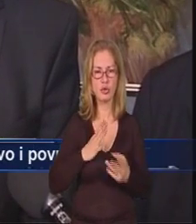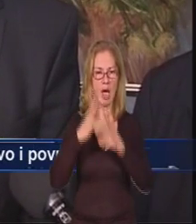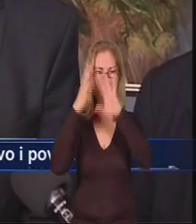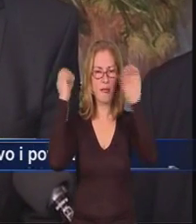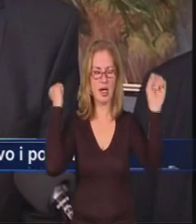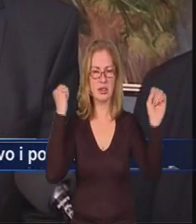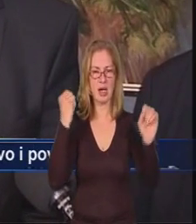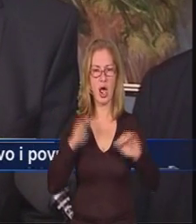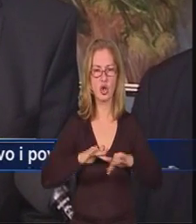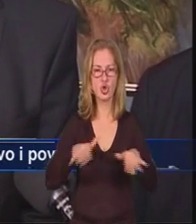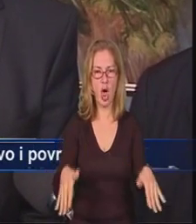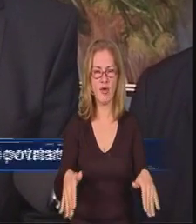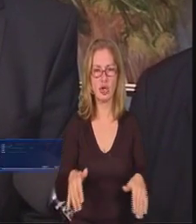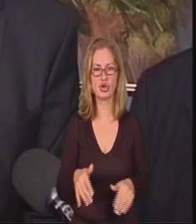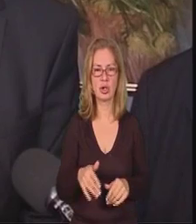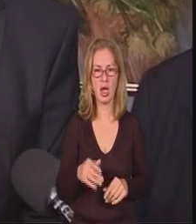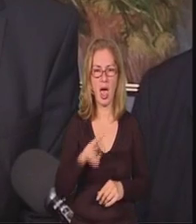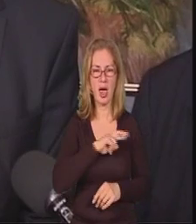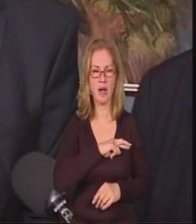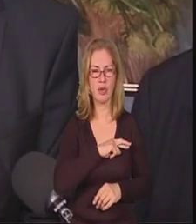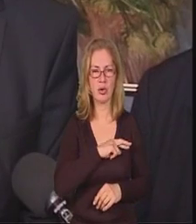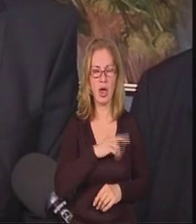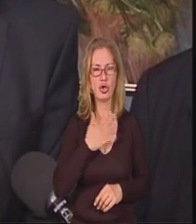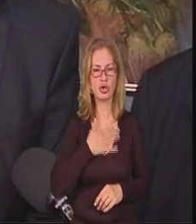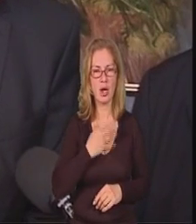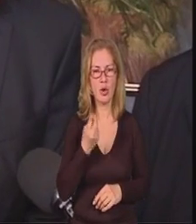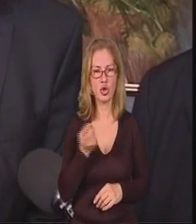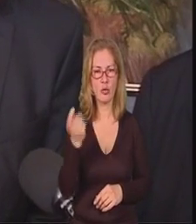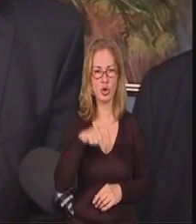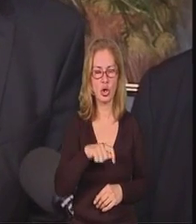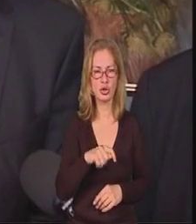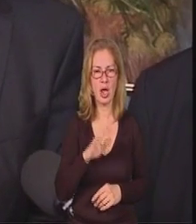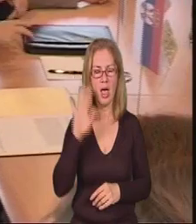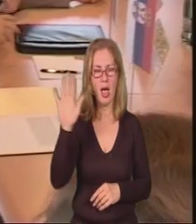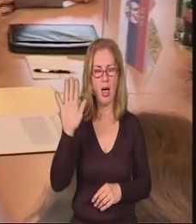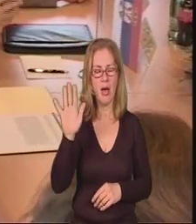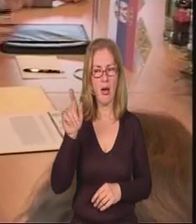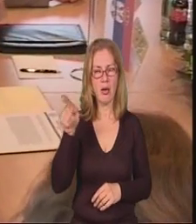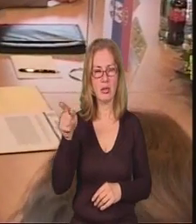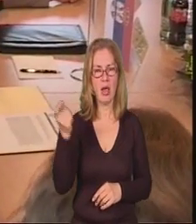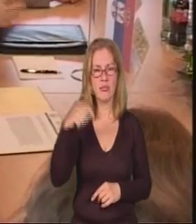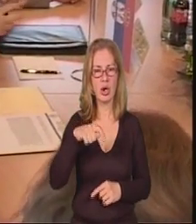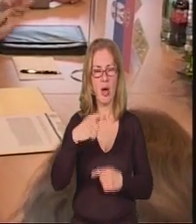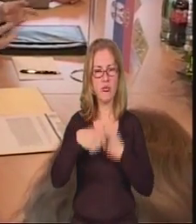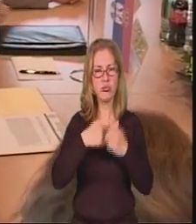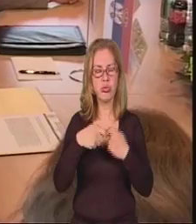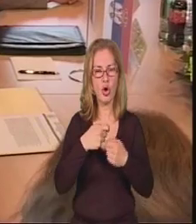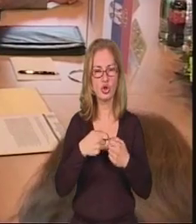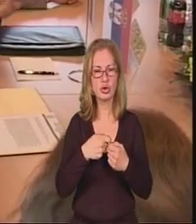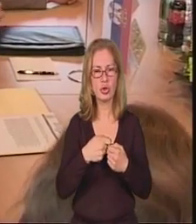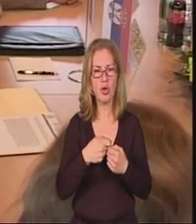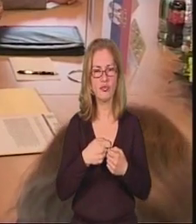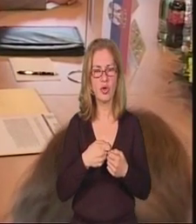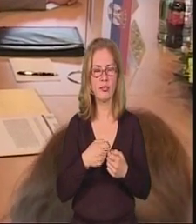ambasadora Slovačke republike i to ime želim jednu dobrodošlicu. Njena ekscelencija je bila i u poseti